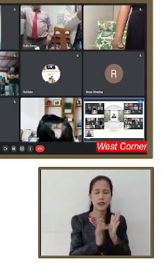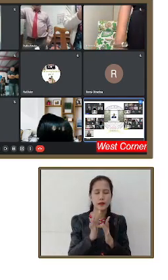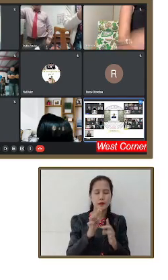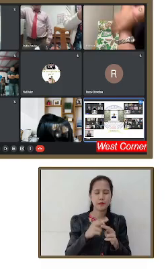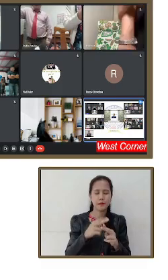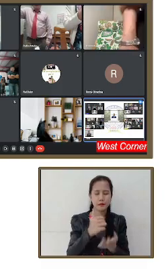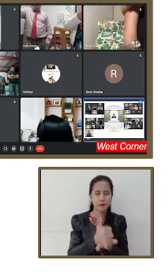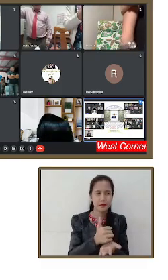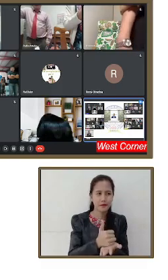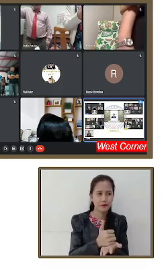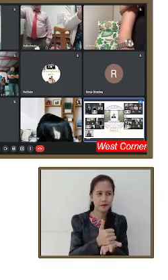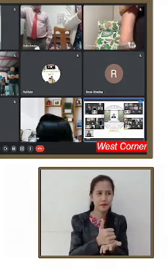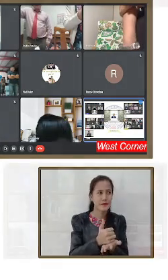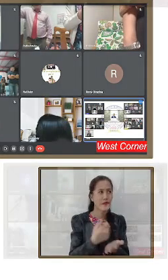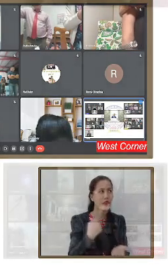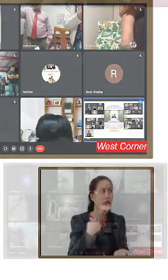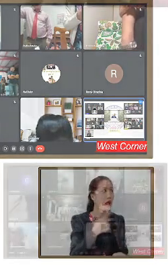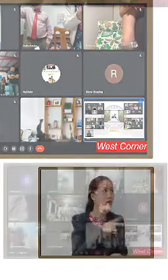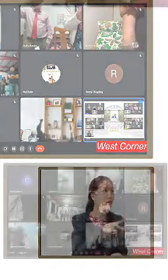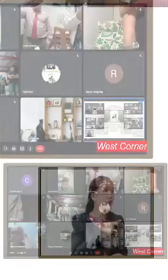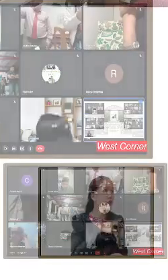Jesus. Amen.